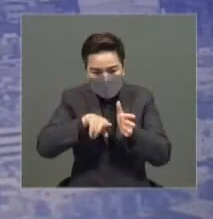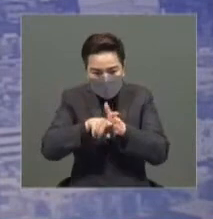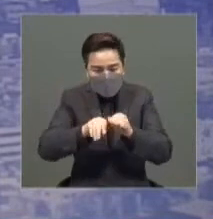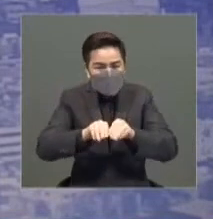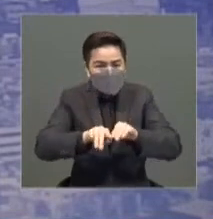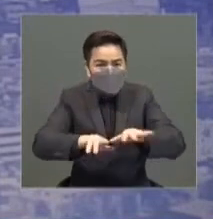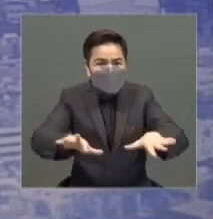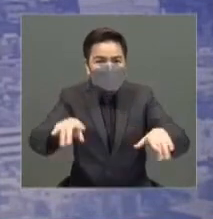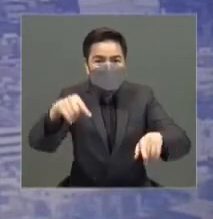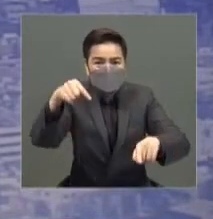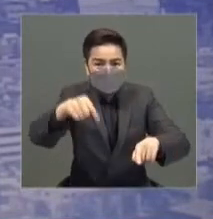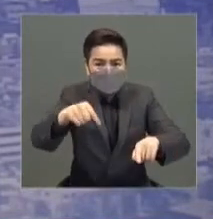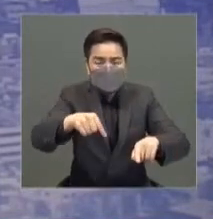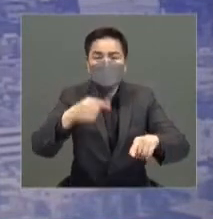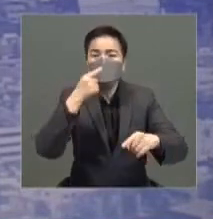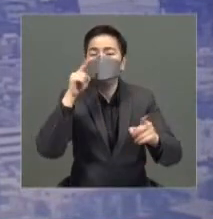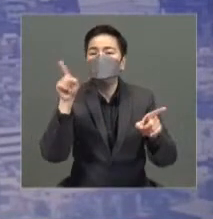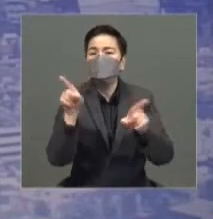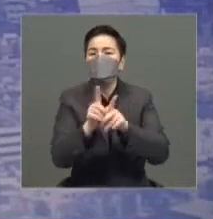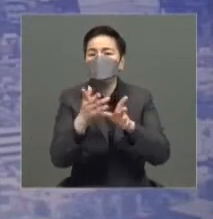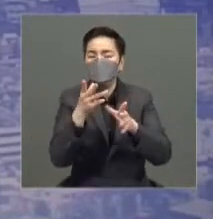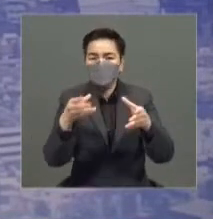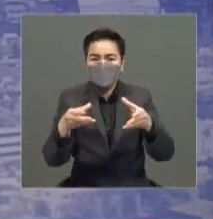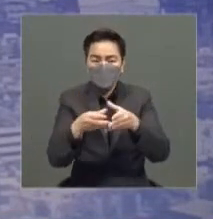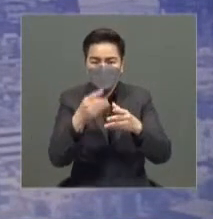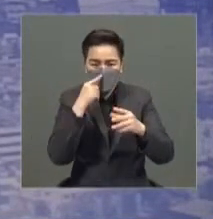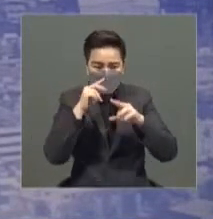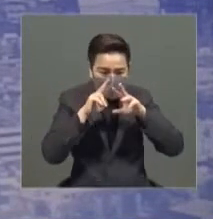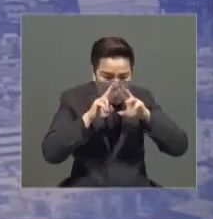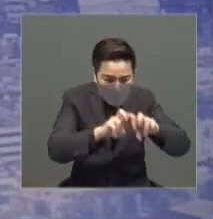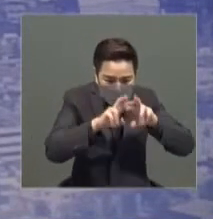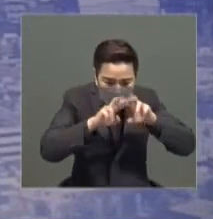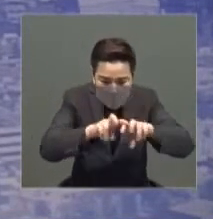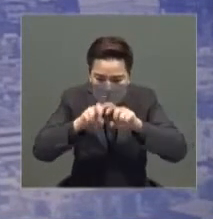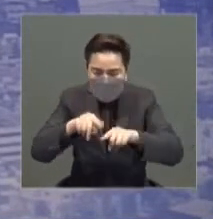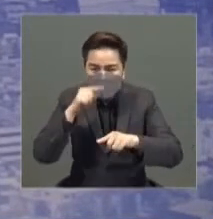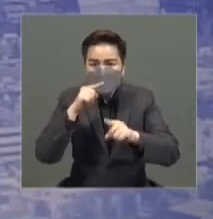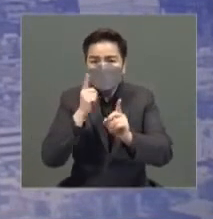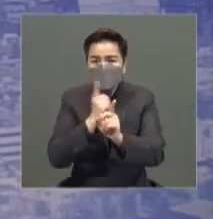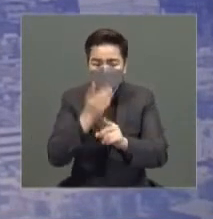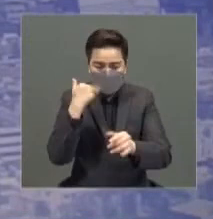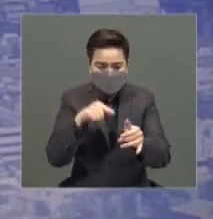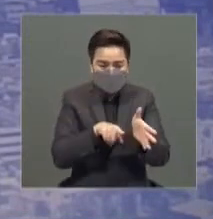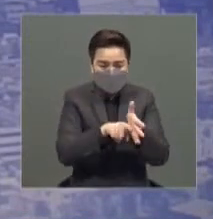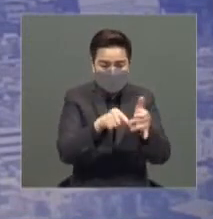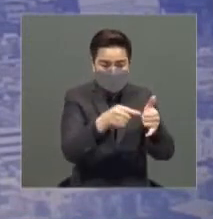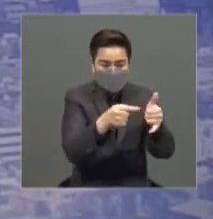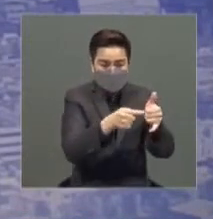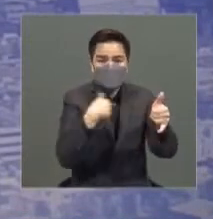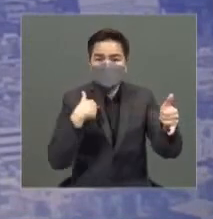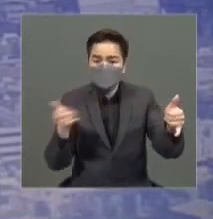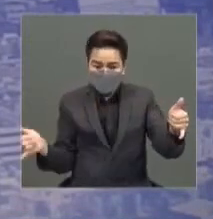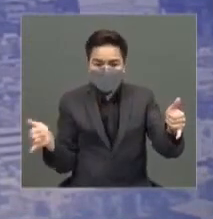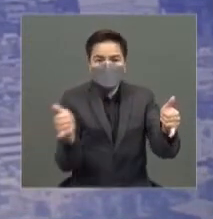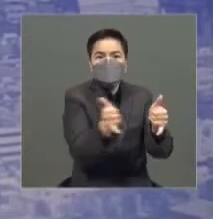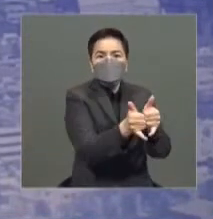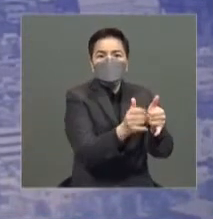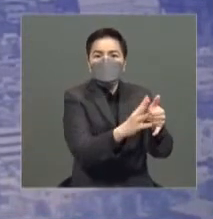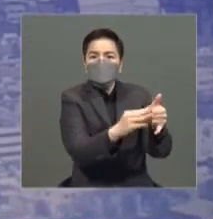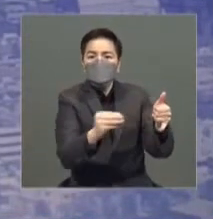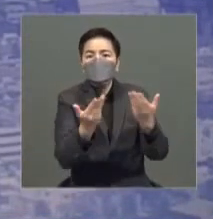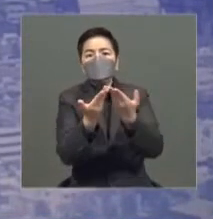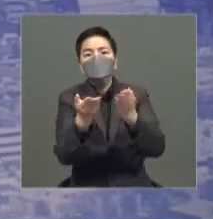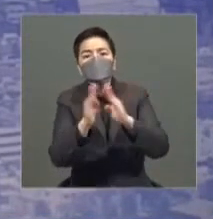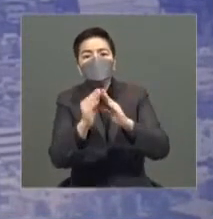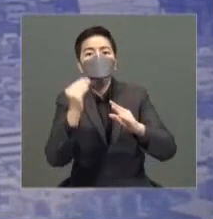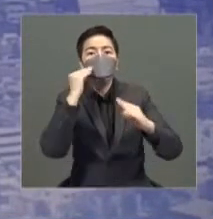ดไปลักษณะของ active case finding ก็คือตามไทม์ไลน์ผู้ติดเชื้อแล้วก็ตามไปว่าอยู่ในครอบ